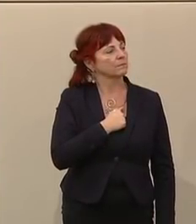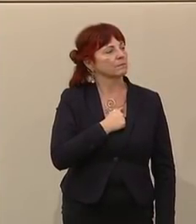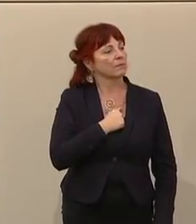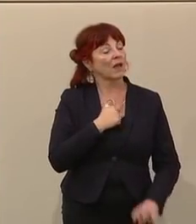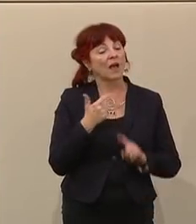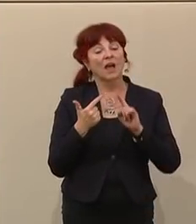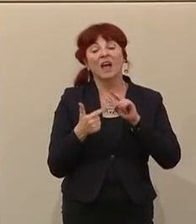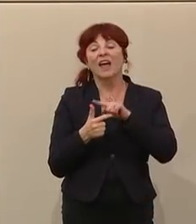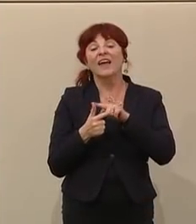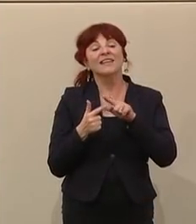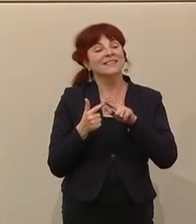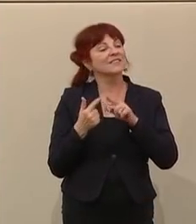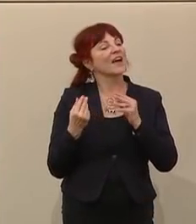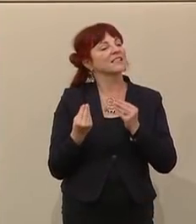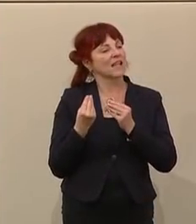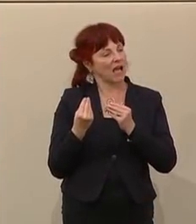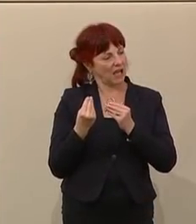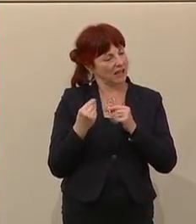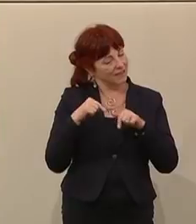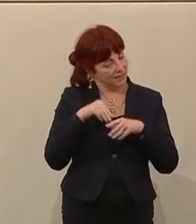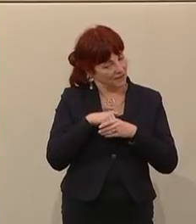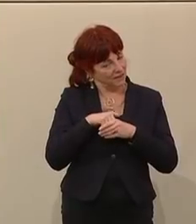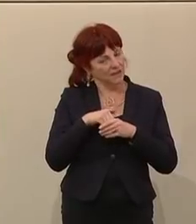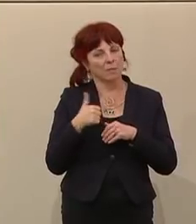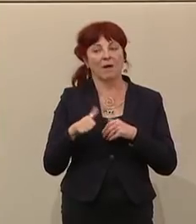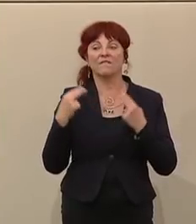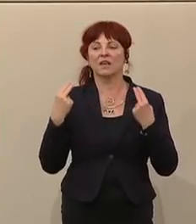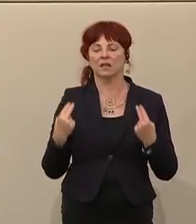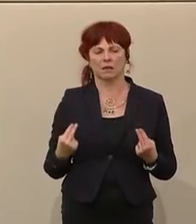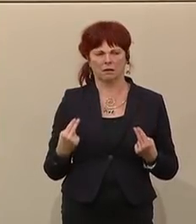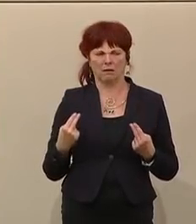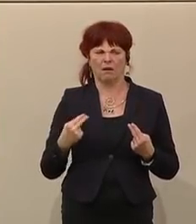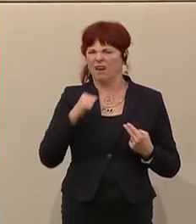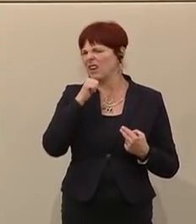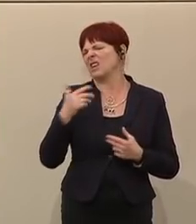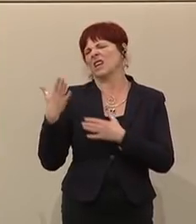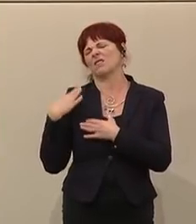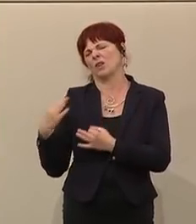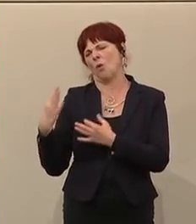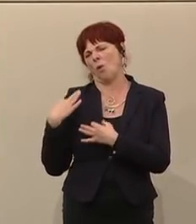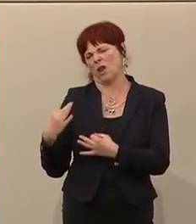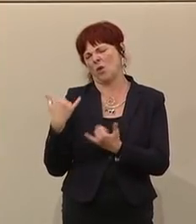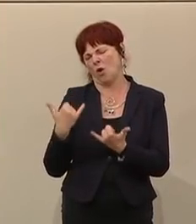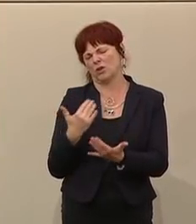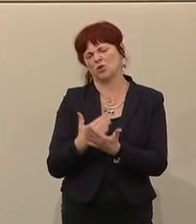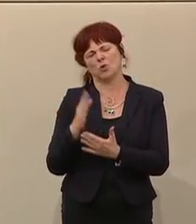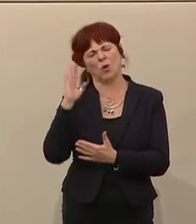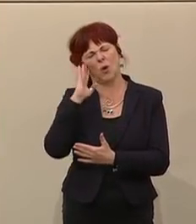Zwei Dinge allerdings spielen bei dieser ganzen Sache eine Rolle und ich wiederhole nicht, was wir heute den ganzen Tag lang schon